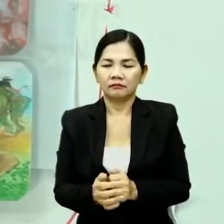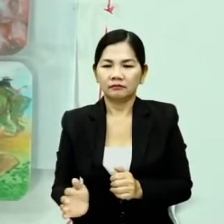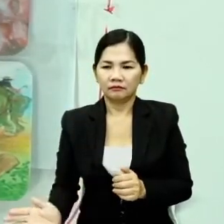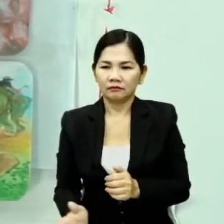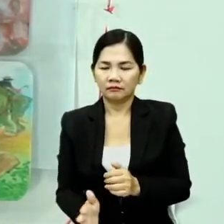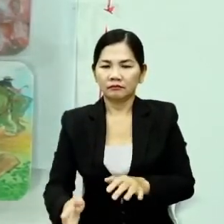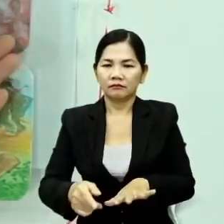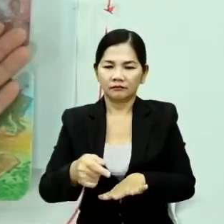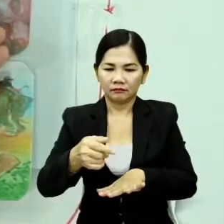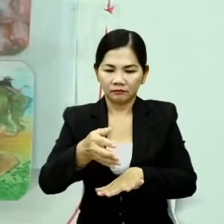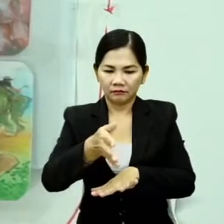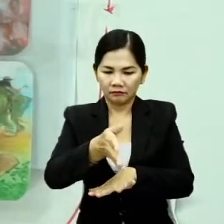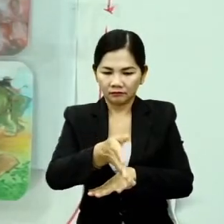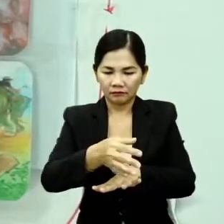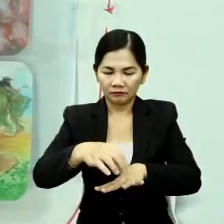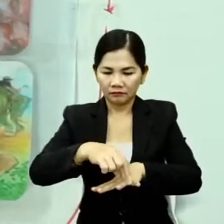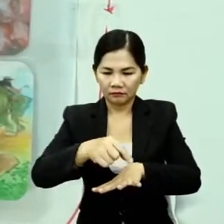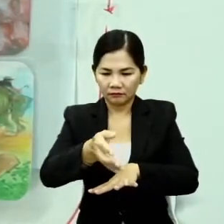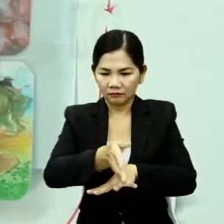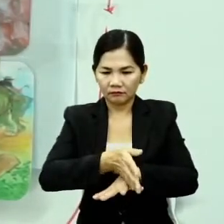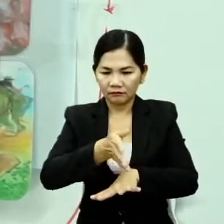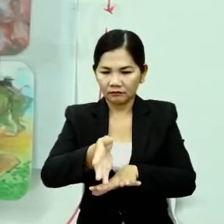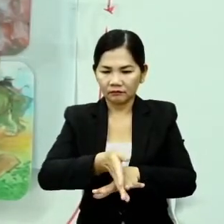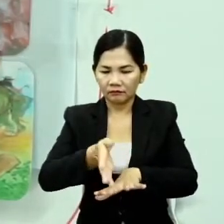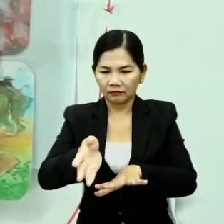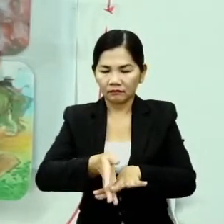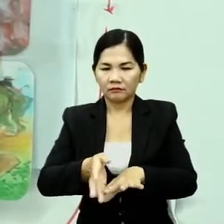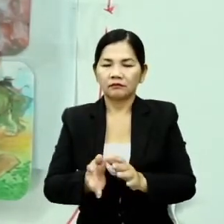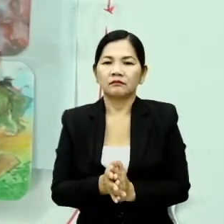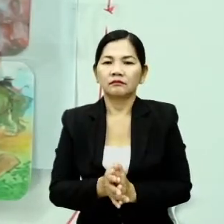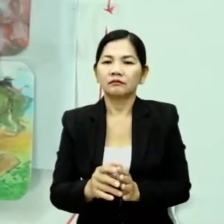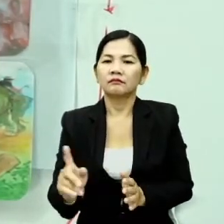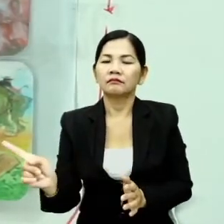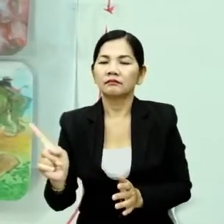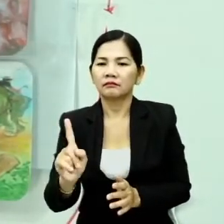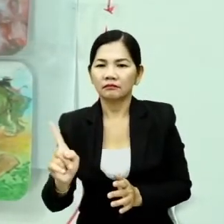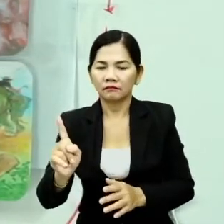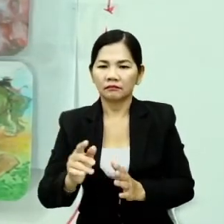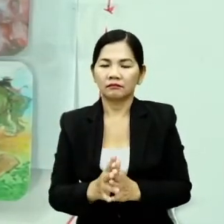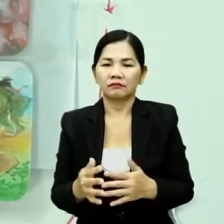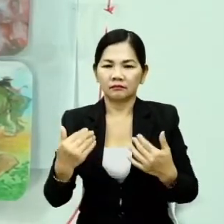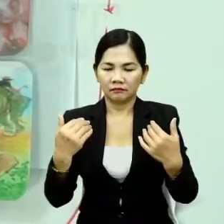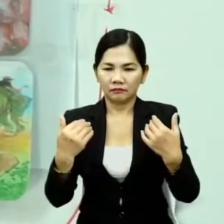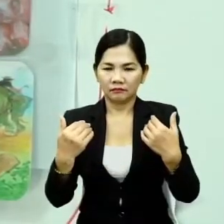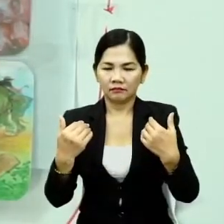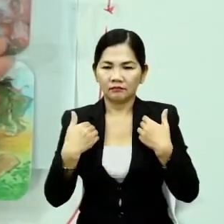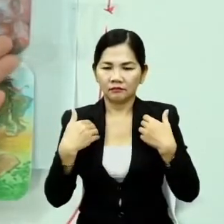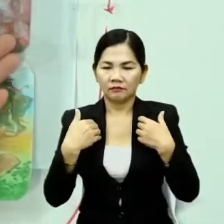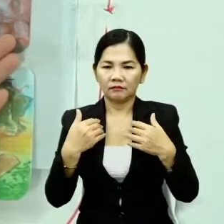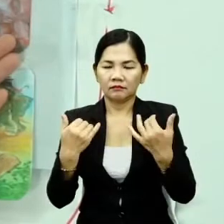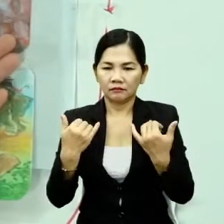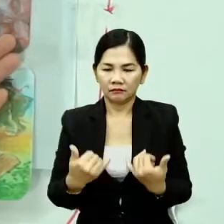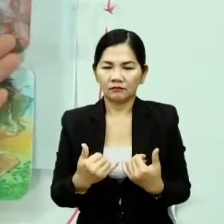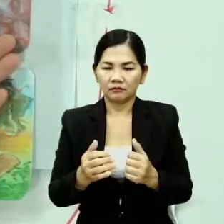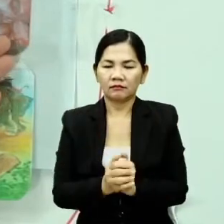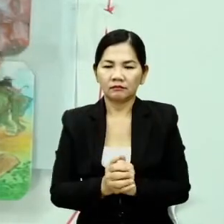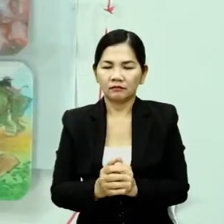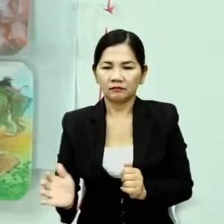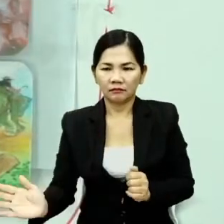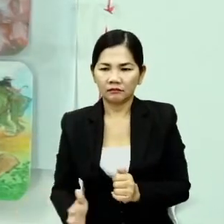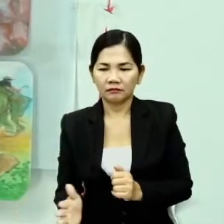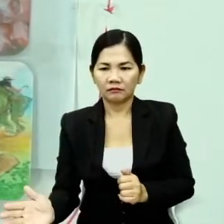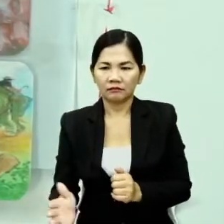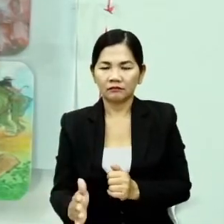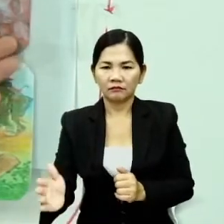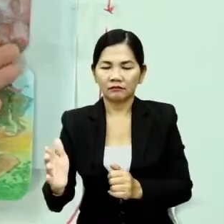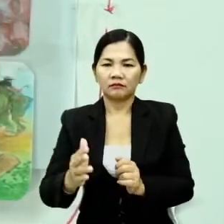á cha chia trời nghiệt chẳng ta trời nghiệt đi bàn bị nào mà con cha trời nghiệt đấy cứ bàn mà bị trời nè con á cha